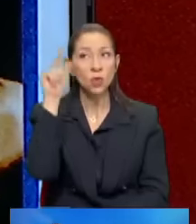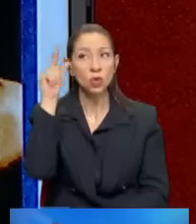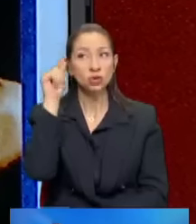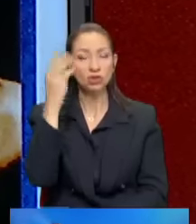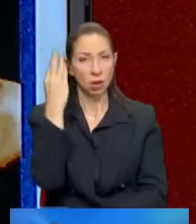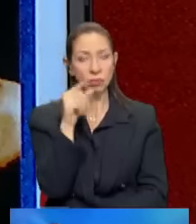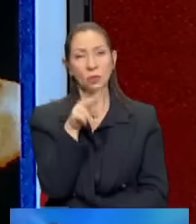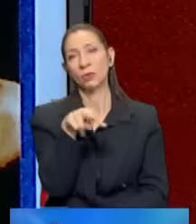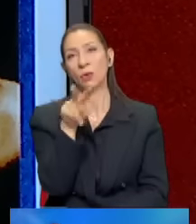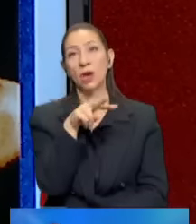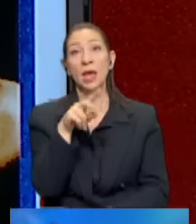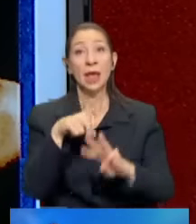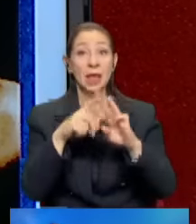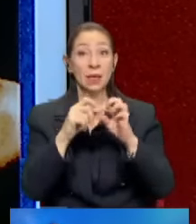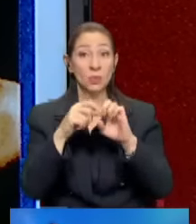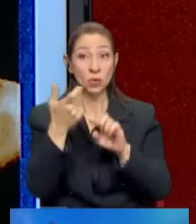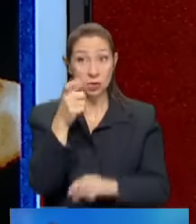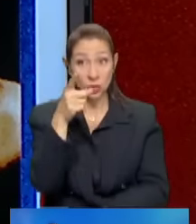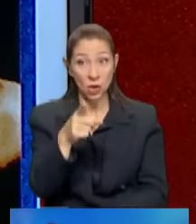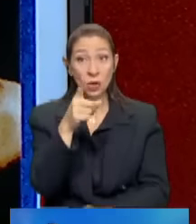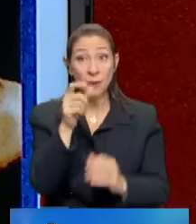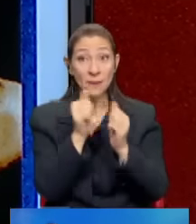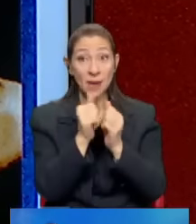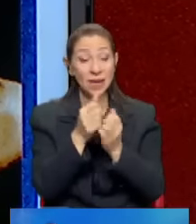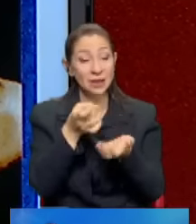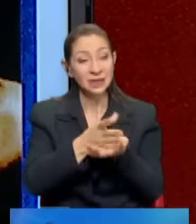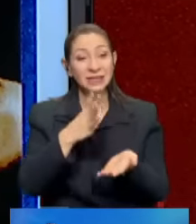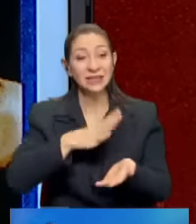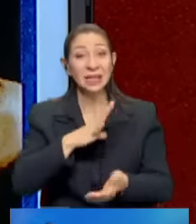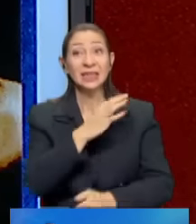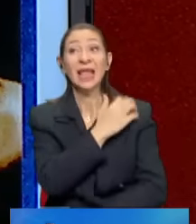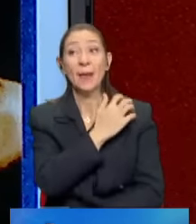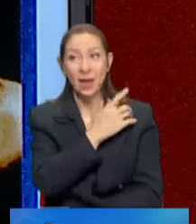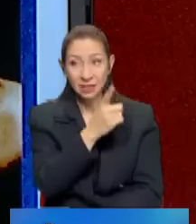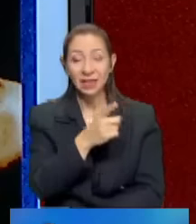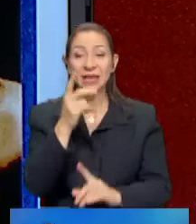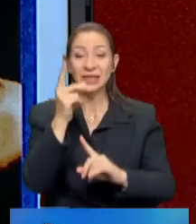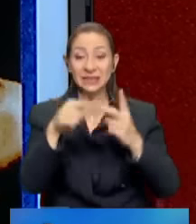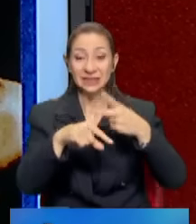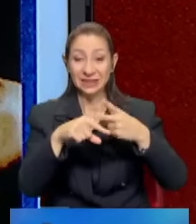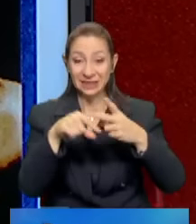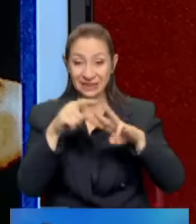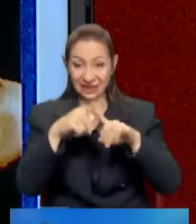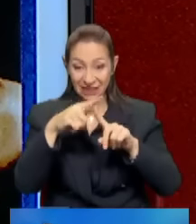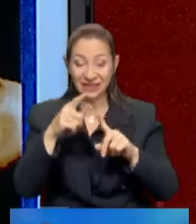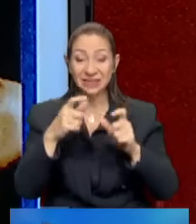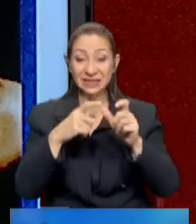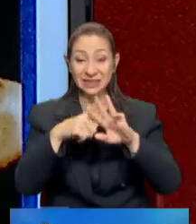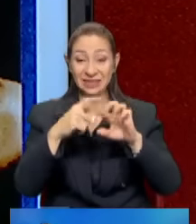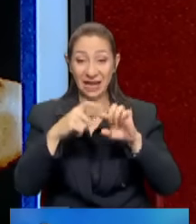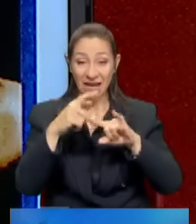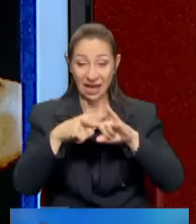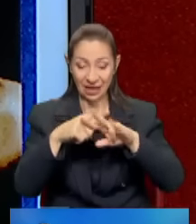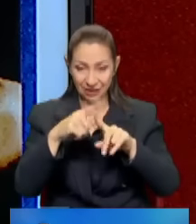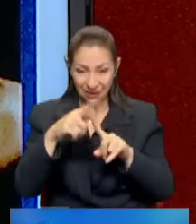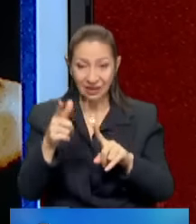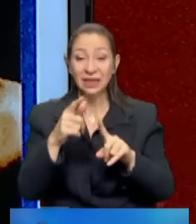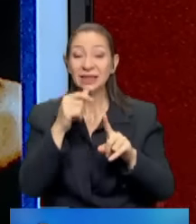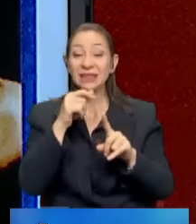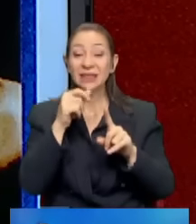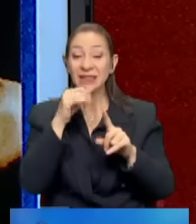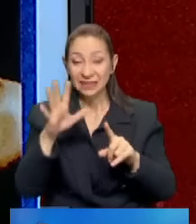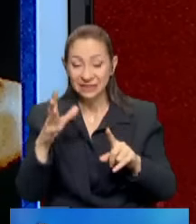anlıyor Ebru Eroğlu Ebu Eroğlu ile birlikte ihraçları istenen teğmenler İzzet Talip Akarsu Serhat Gündar Deniz